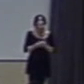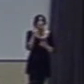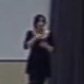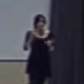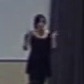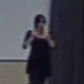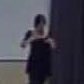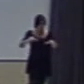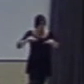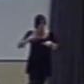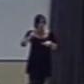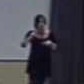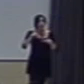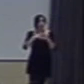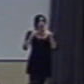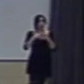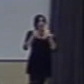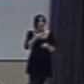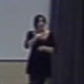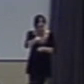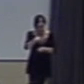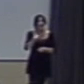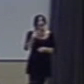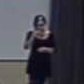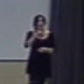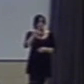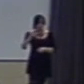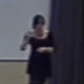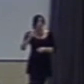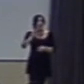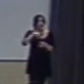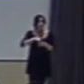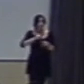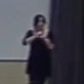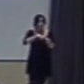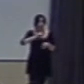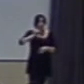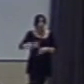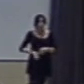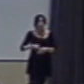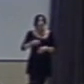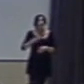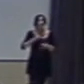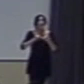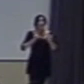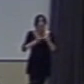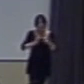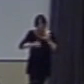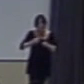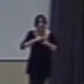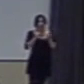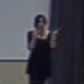la Facultat de Comunicació Blanquerna, de la Ramon Llull, i membre de la Junta Directiva de l'Acadèmia de Televisió. I acabarem amb